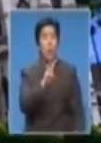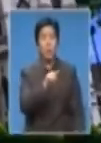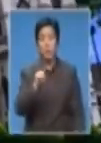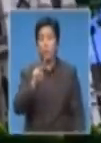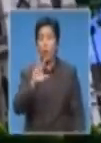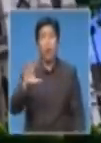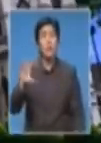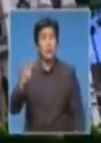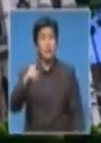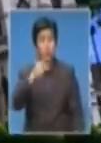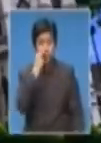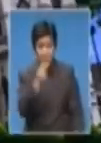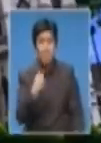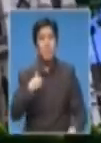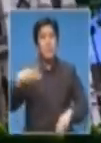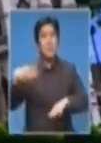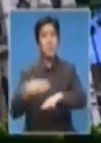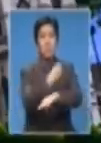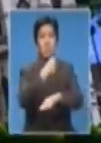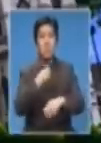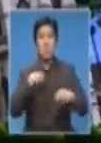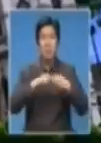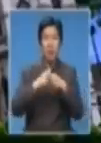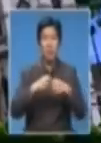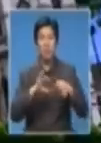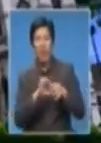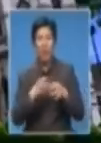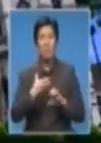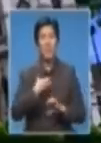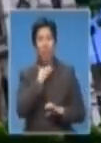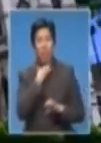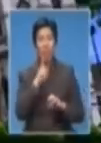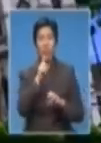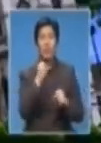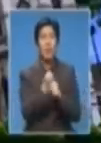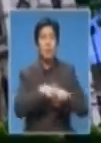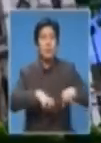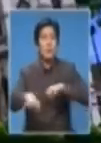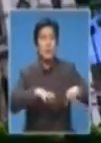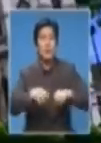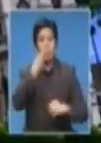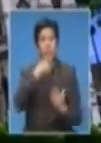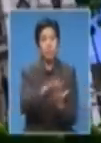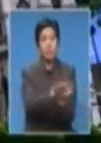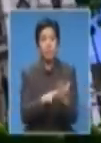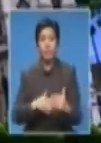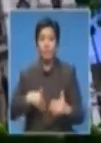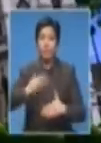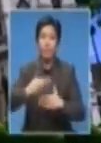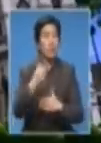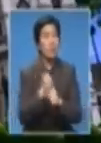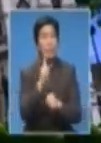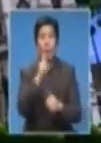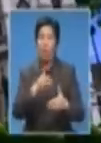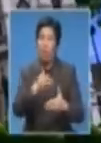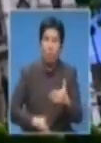มันเกิดสถานการณ์ทางการเมืองนะครับทำให้เกิดการติดล็อกนะต้องทำให้การบริหารการไม่สามารถเดินหน้าต่อไปได้